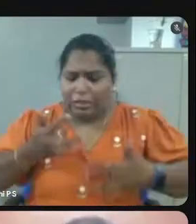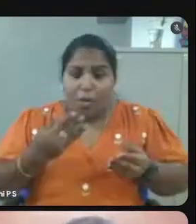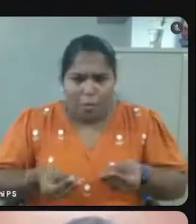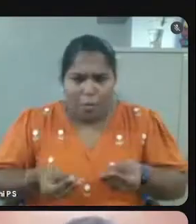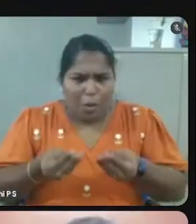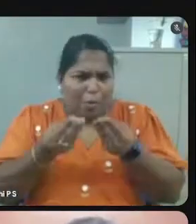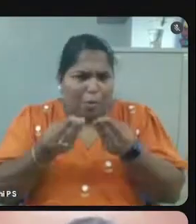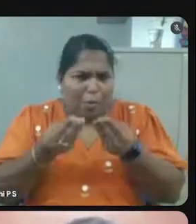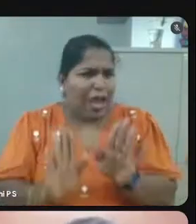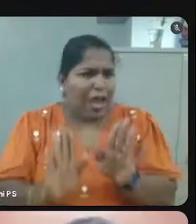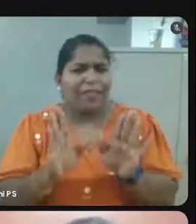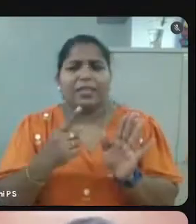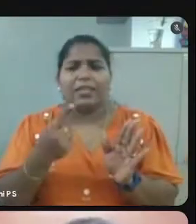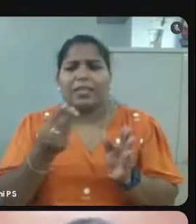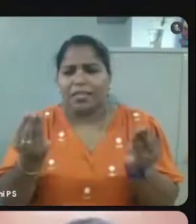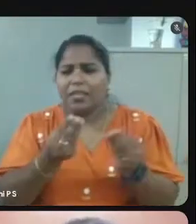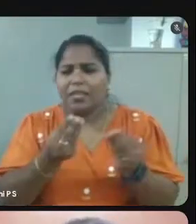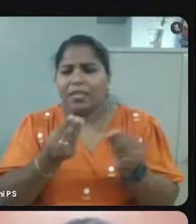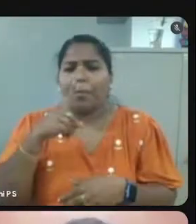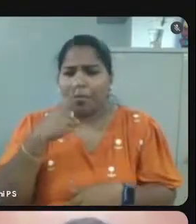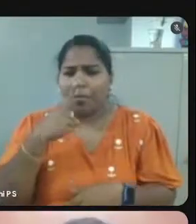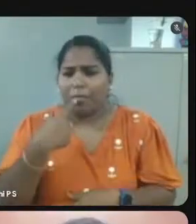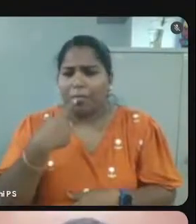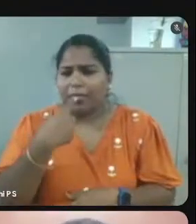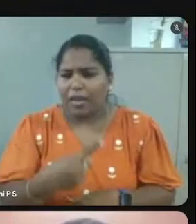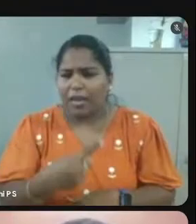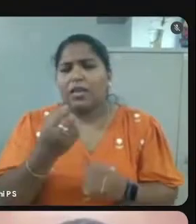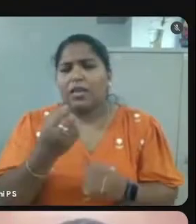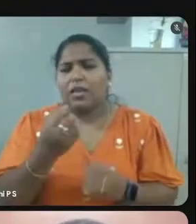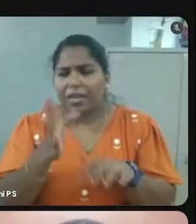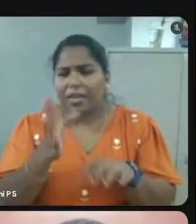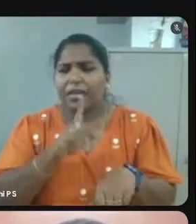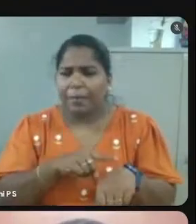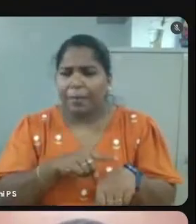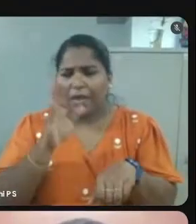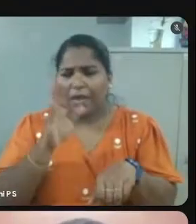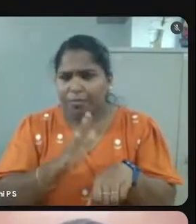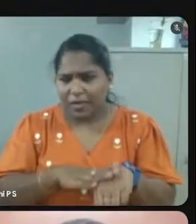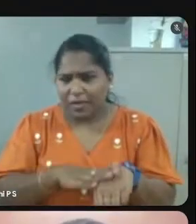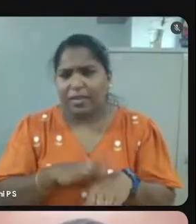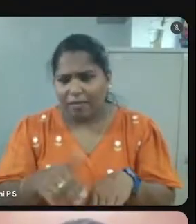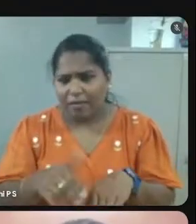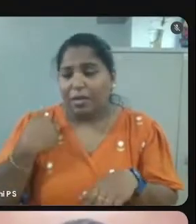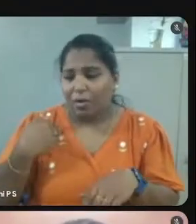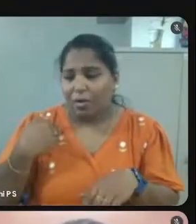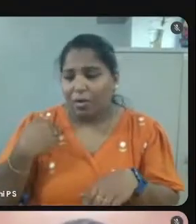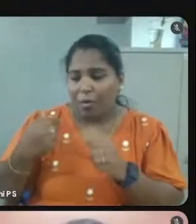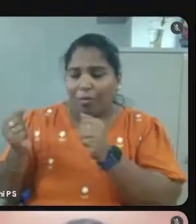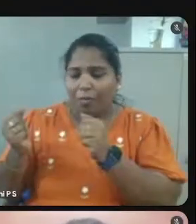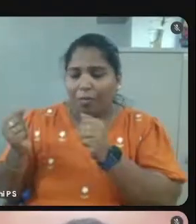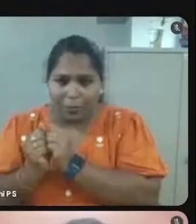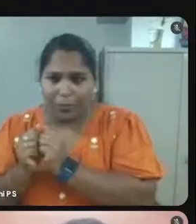എന്ന് പറയുന്നത്. അപ്പോൾ നമ്മൾ ഒന്ന് രണ്ട് സ്ഥലത്ത് എനിക്ക് അങ്ങനെ അനുഭവപ്പെട്ടിട്ടുണ്ട്. നമ്മൾ ഒരു ഇതിനൊക്കെ പോകുമ്പോൾ അവര് നമ്മുടെ അടുത്ത് ഇങ്ങനെ വന്നിട്ട് ഇങ്ങനെ